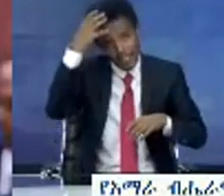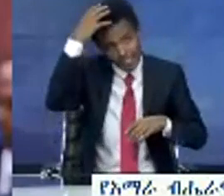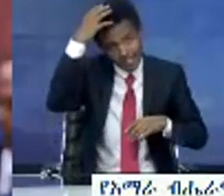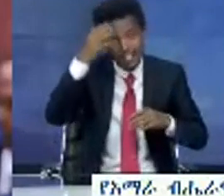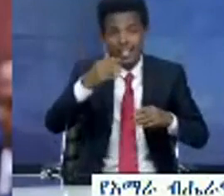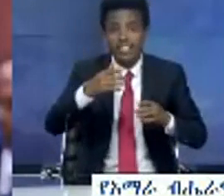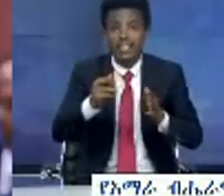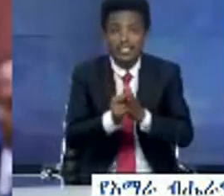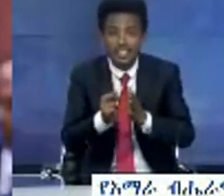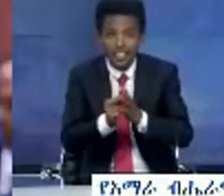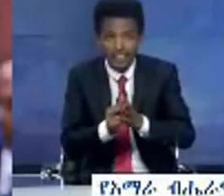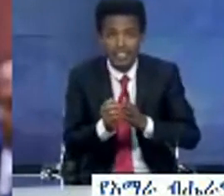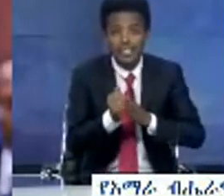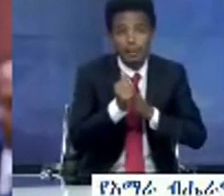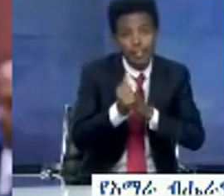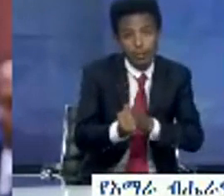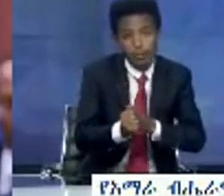ለህግጋት፣ ለመርሆዎችና